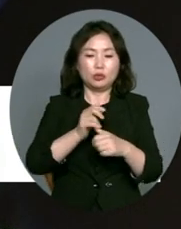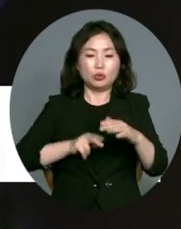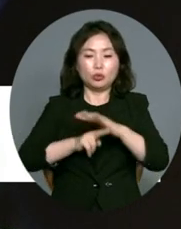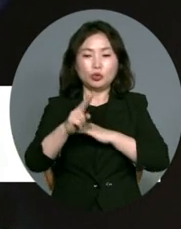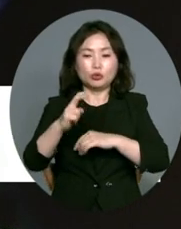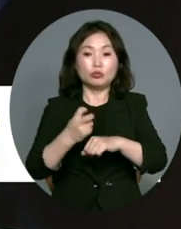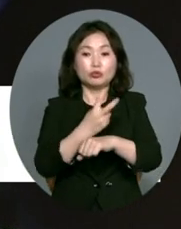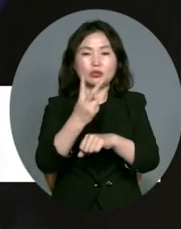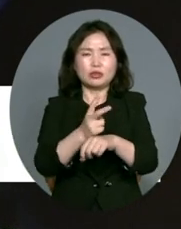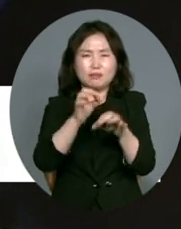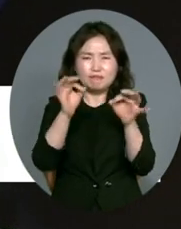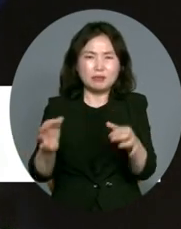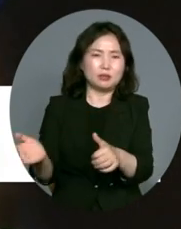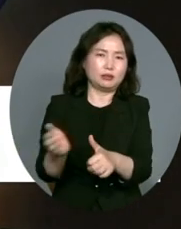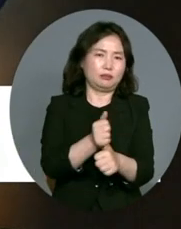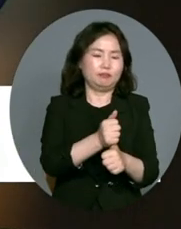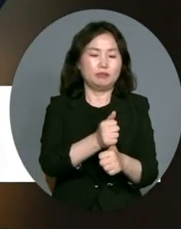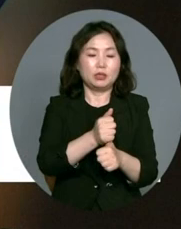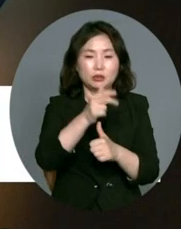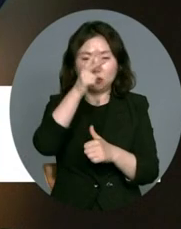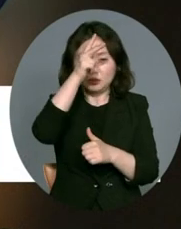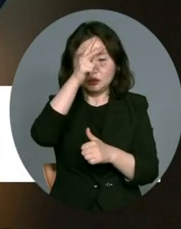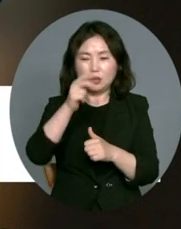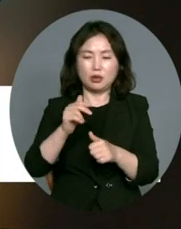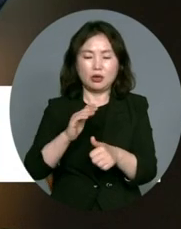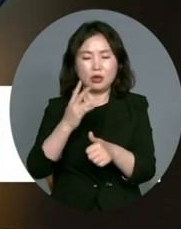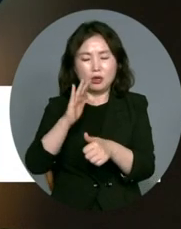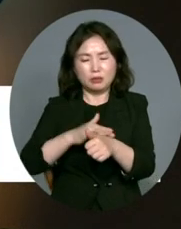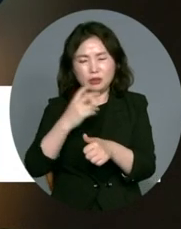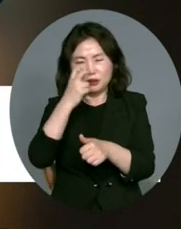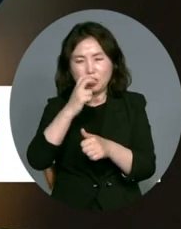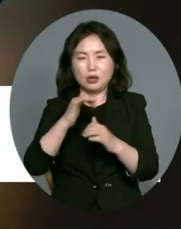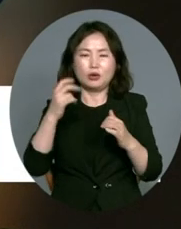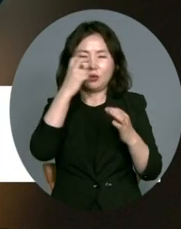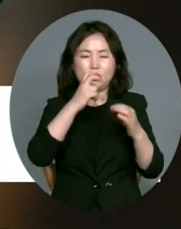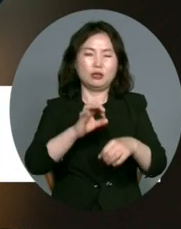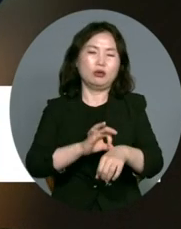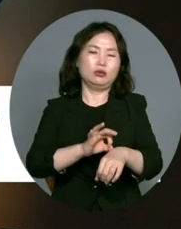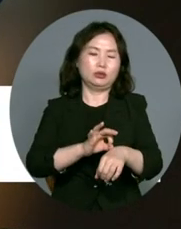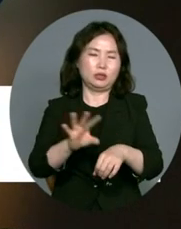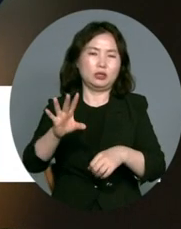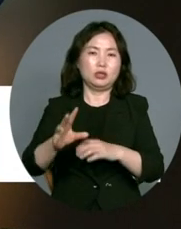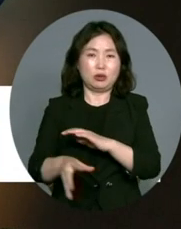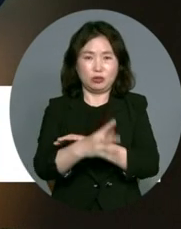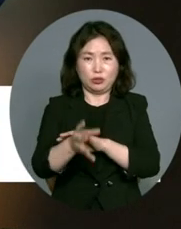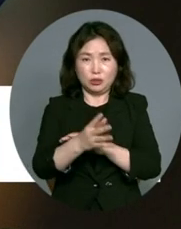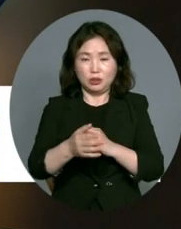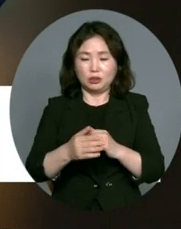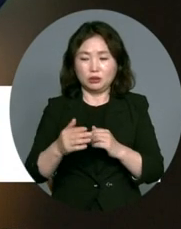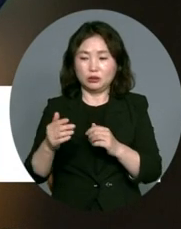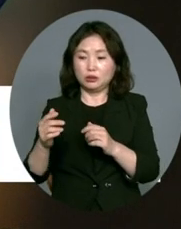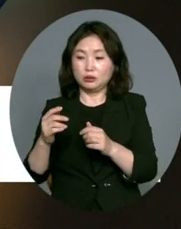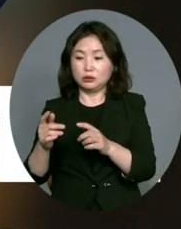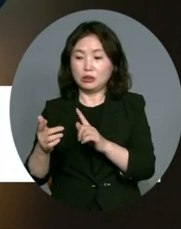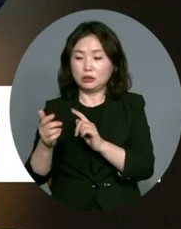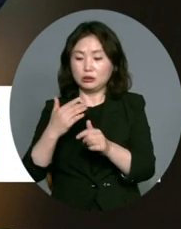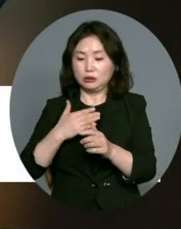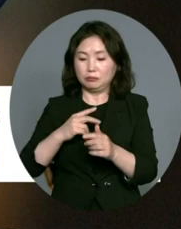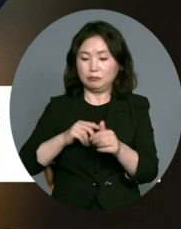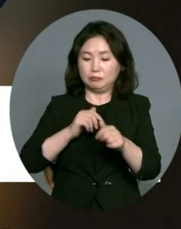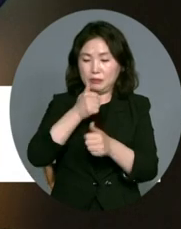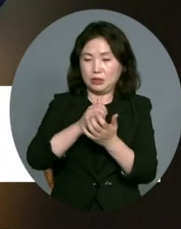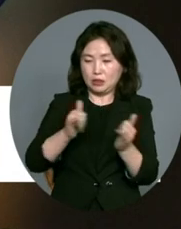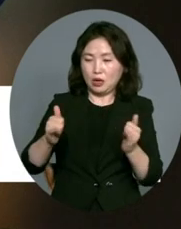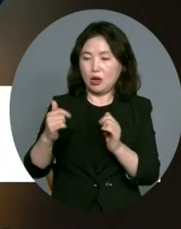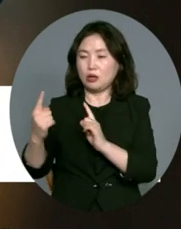22:00 간염 아닙니다 경찰의 피의자 관리 른 허점 투성이 얻습니다 피의자는 진과 별에 도중 창문을 통해